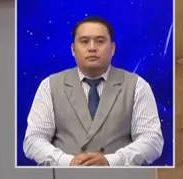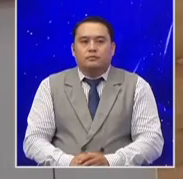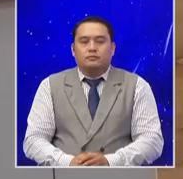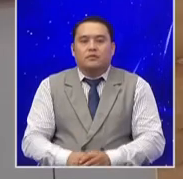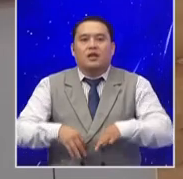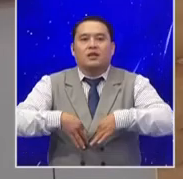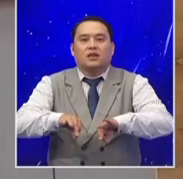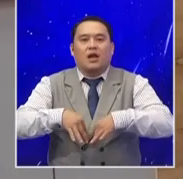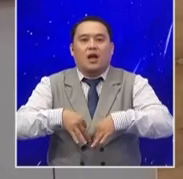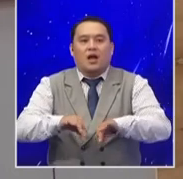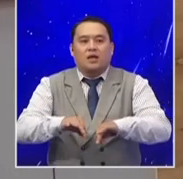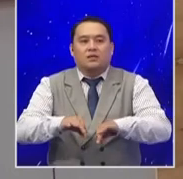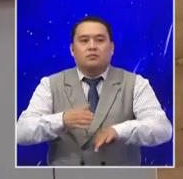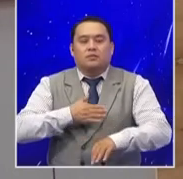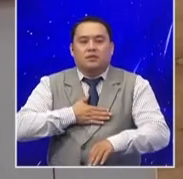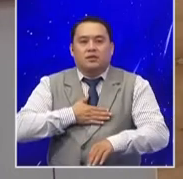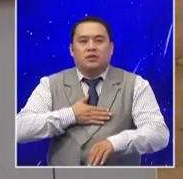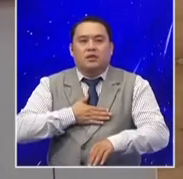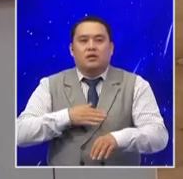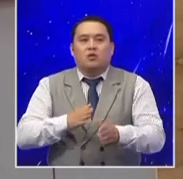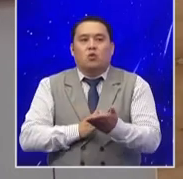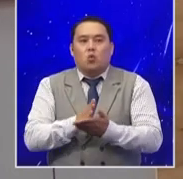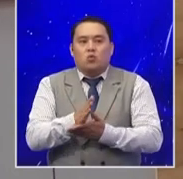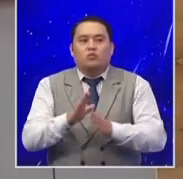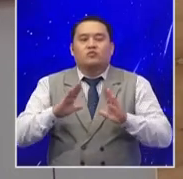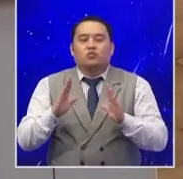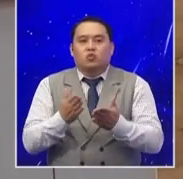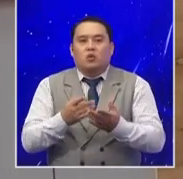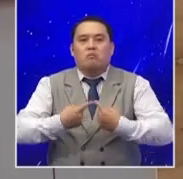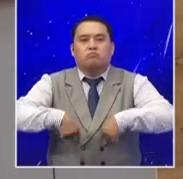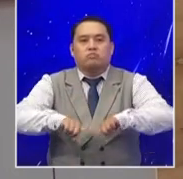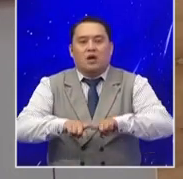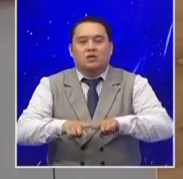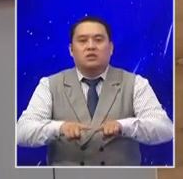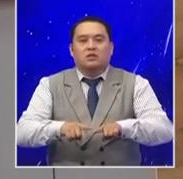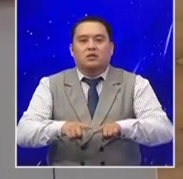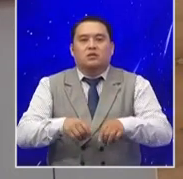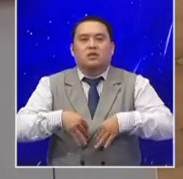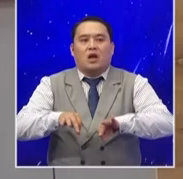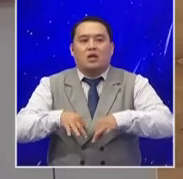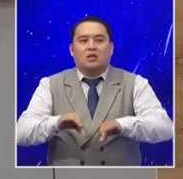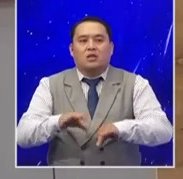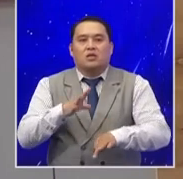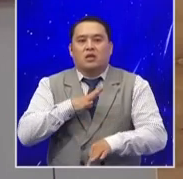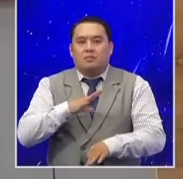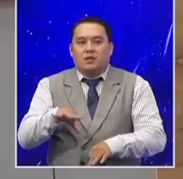Транспортные средства не принадлежат мне. Есть такая категория. В случае наличия в базе данных транспортное средство, которое не